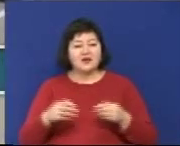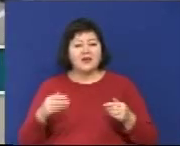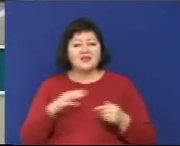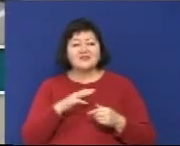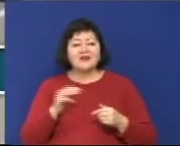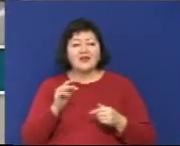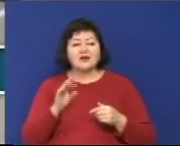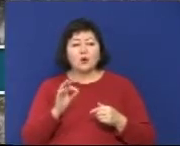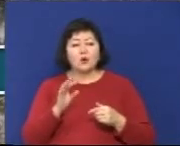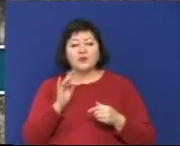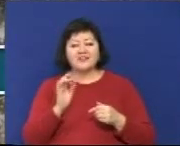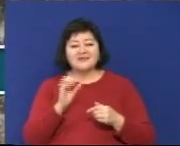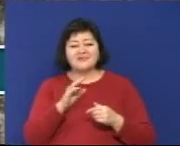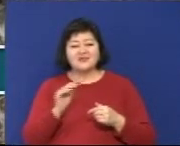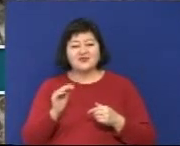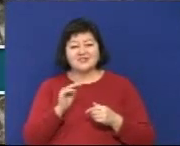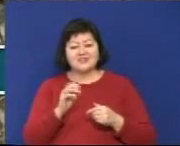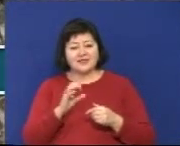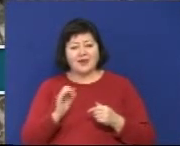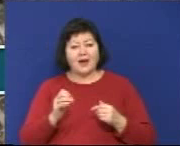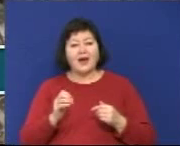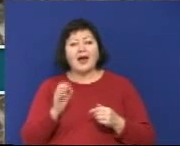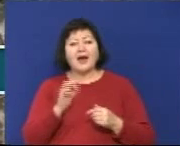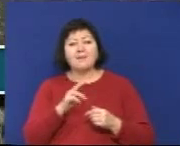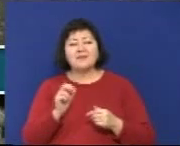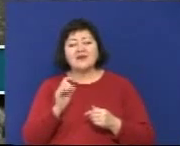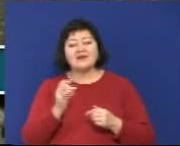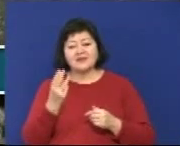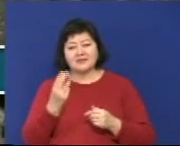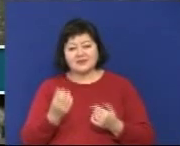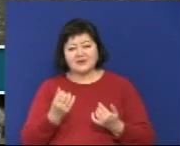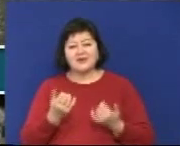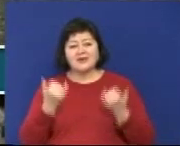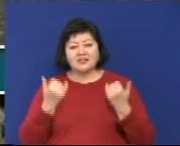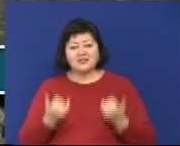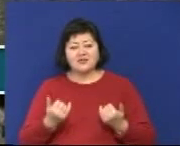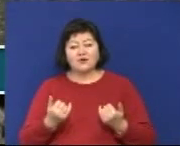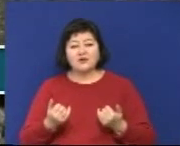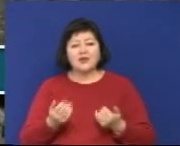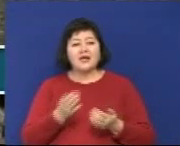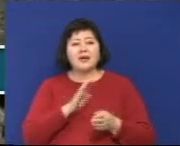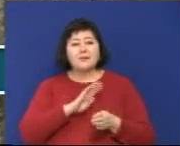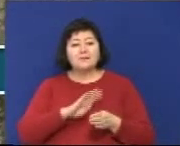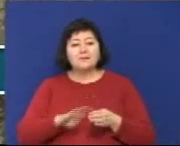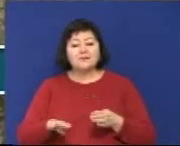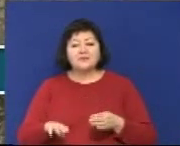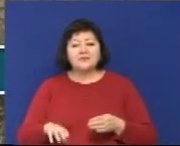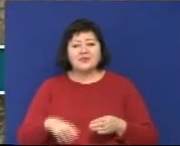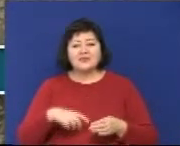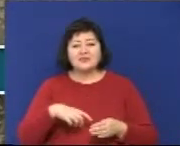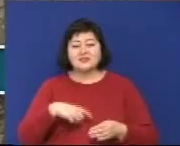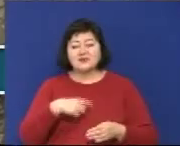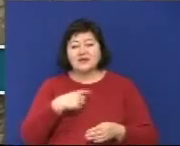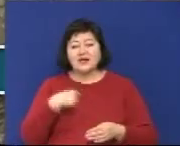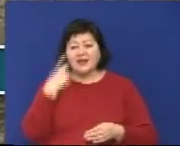В течение года мы отмечаем различные профессиональные праздники, но есть такие, которые проходят без лишнего внимания и ажиотажа.